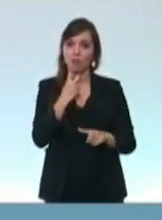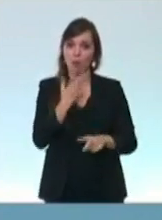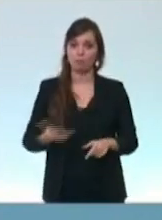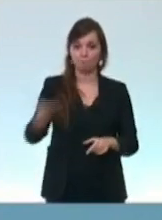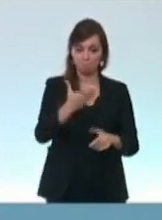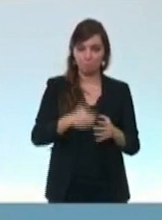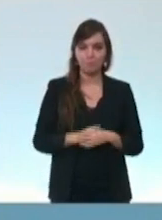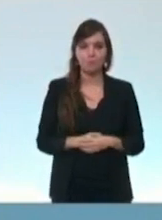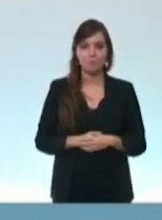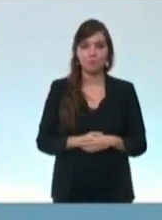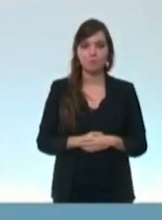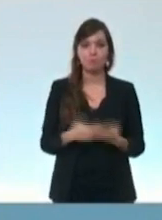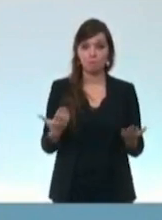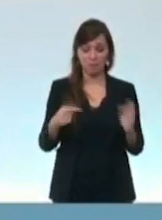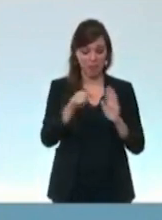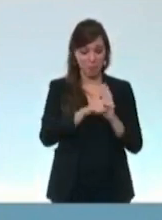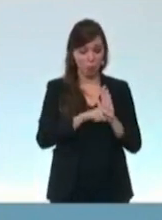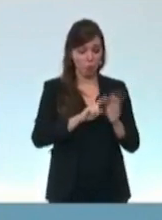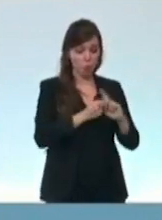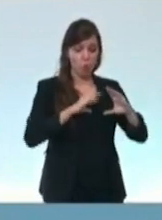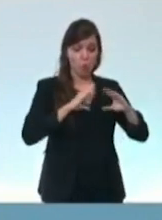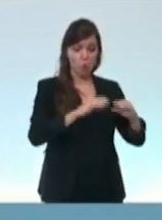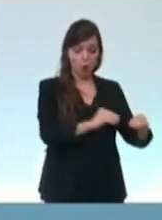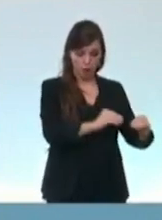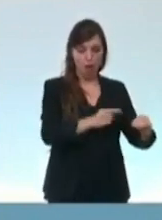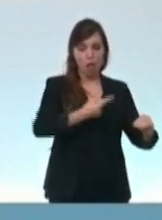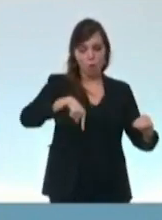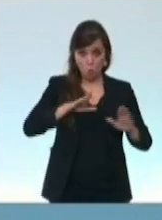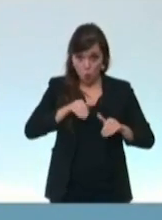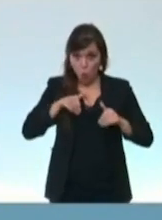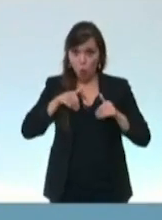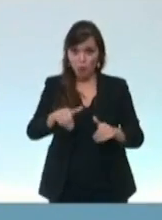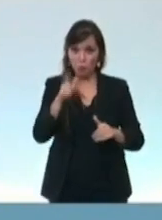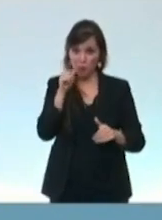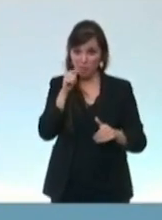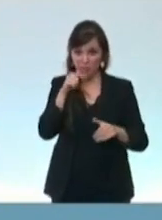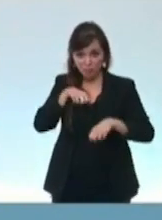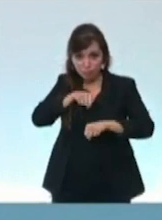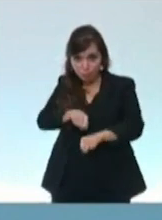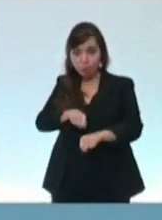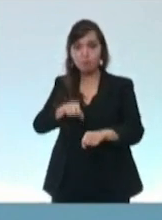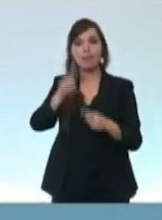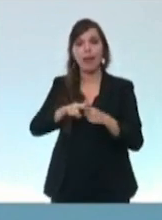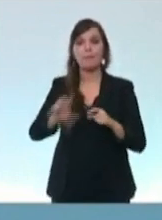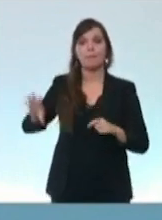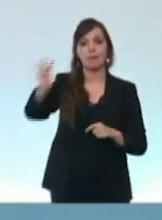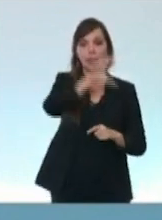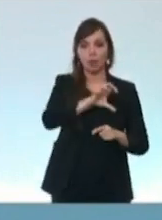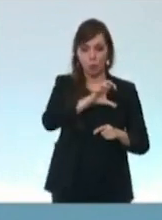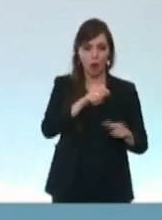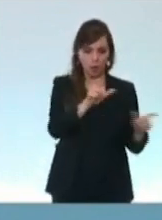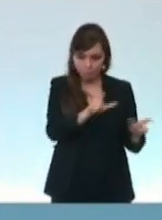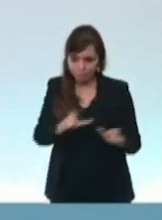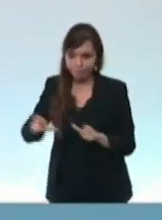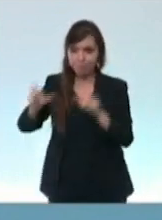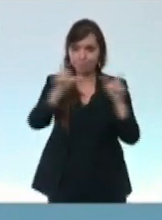avec ces mesures nous poursuivons notre stratégie de riposte graduée et territorialisées je vous rappelle que